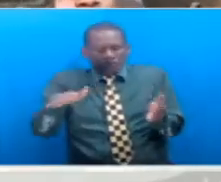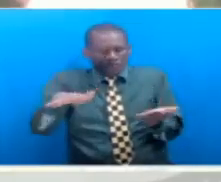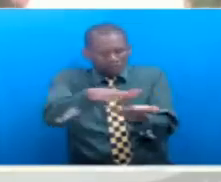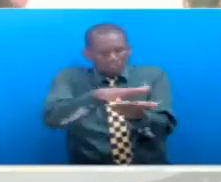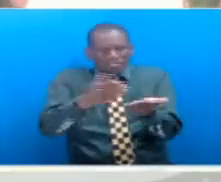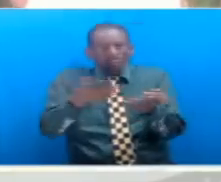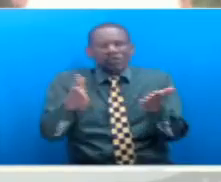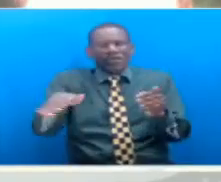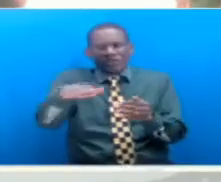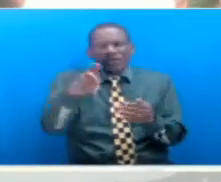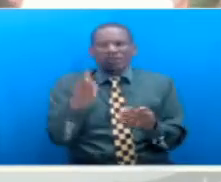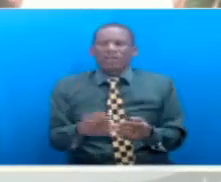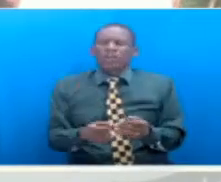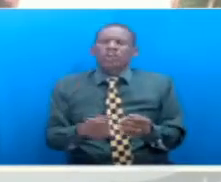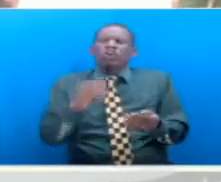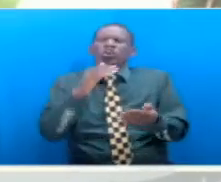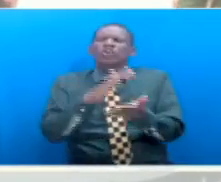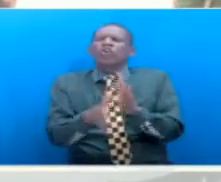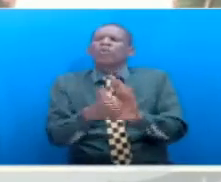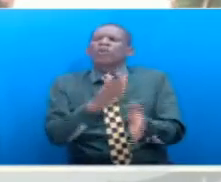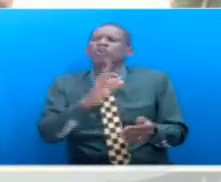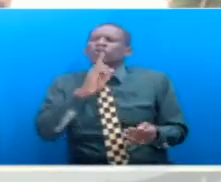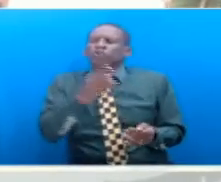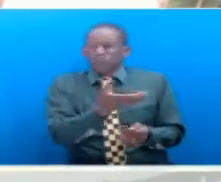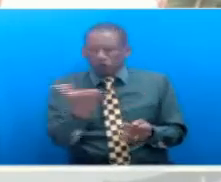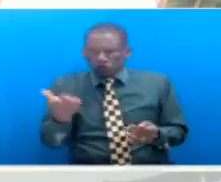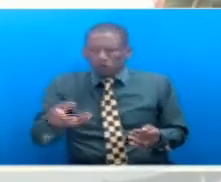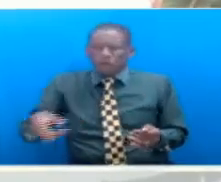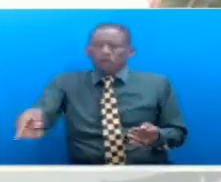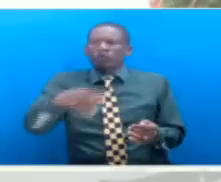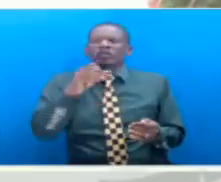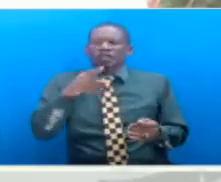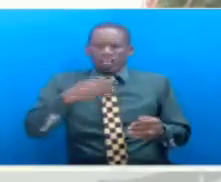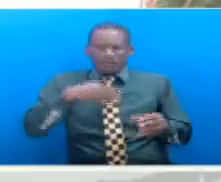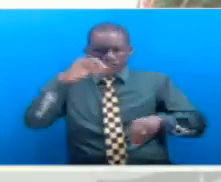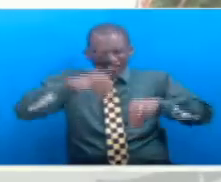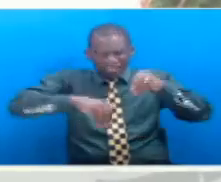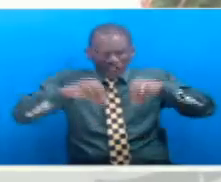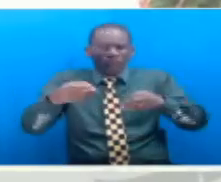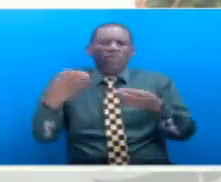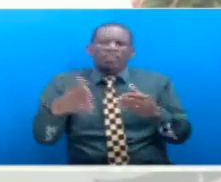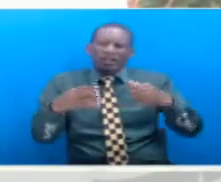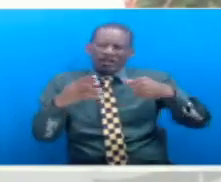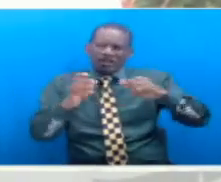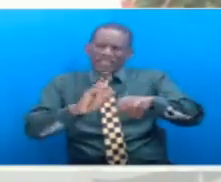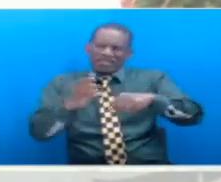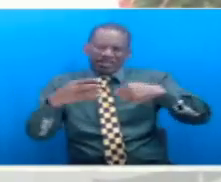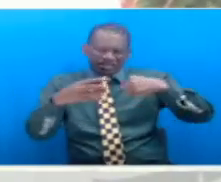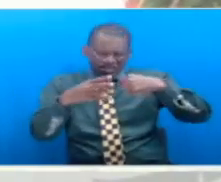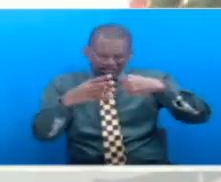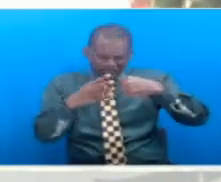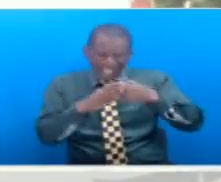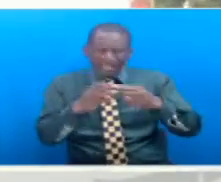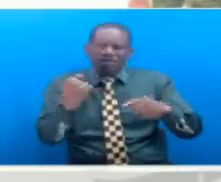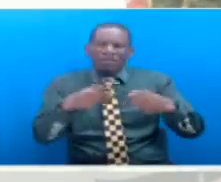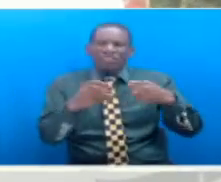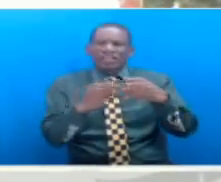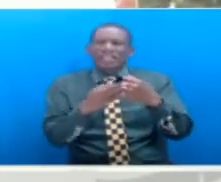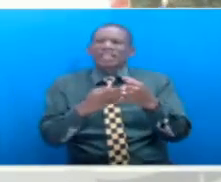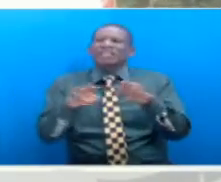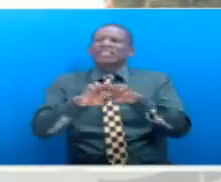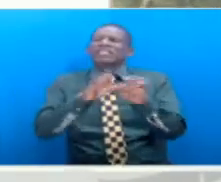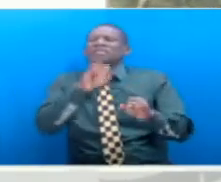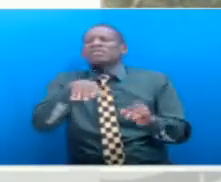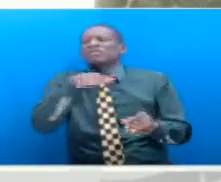hilo. Mtu asiwatishe, tutakuwa na uchaguzi tarehe 9 mwezi wa 8. Hata kama